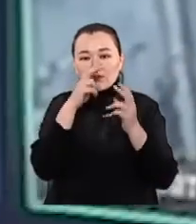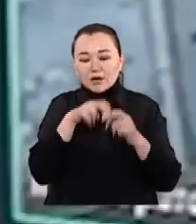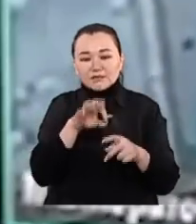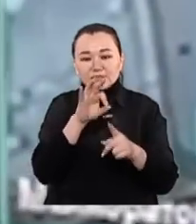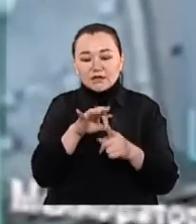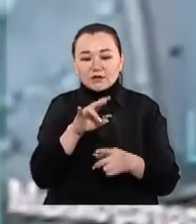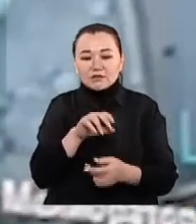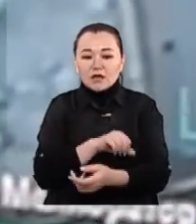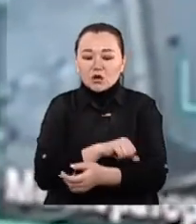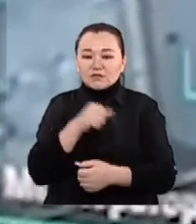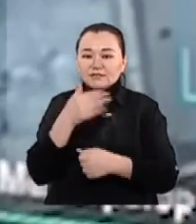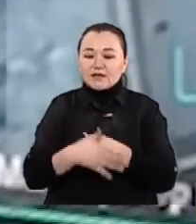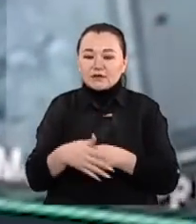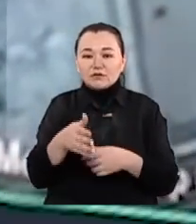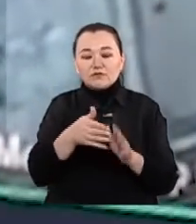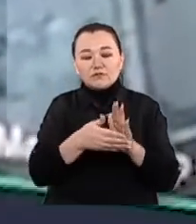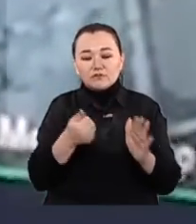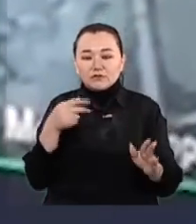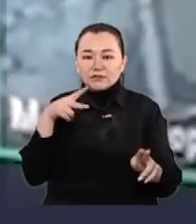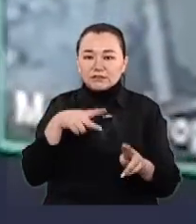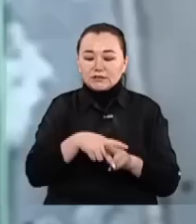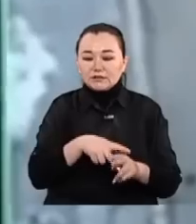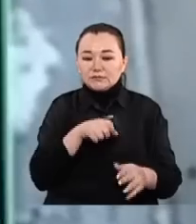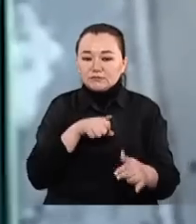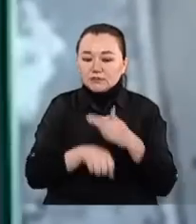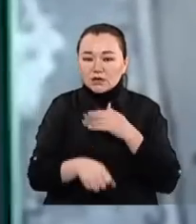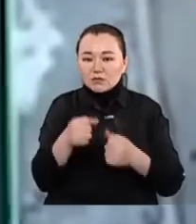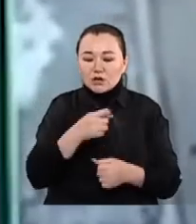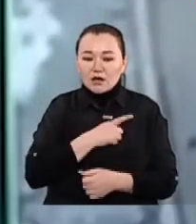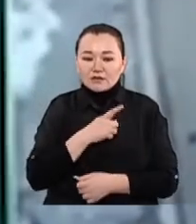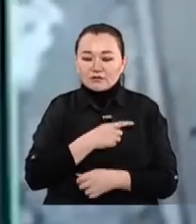мақсатында наркологиялық орталыққа жүріңіз деп күштей жөнелді дейді. Үйінде жалғыз